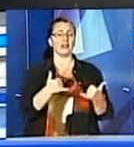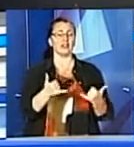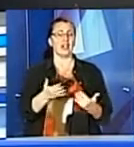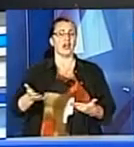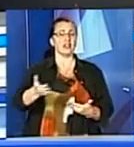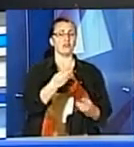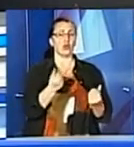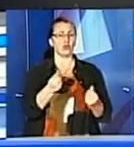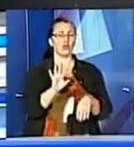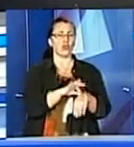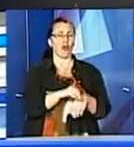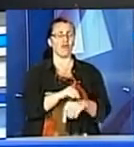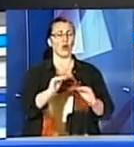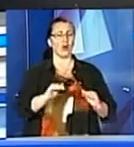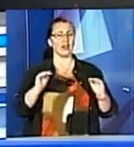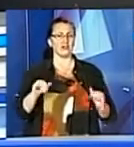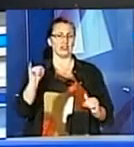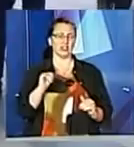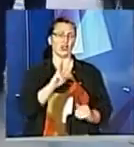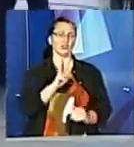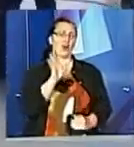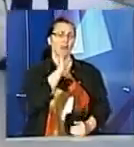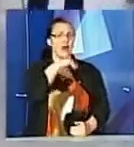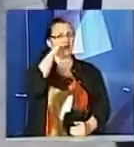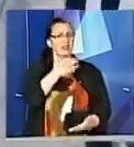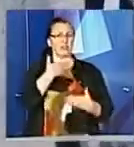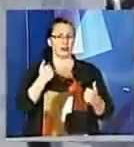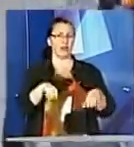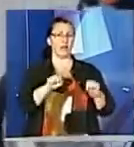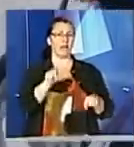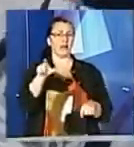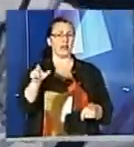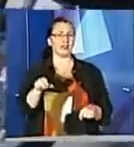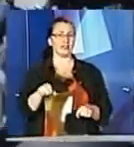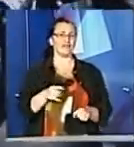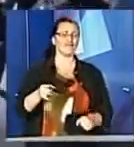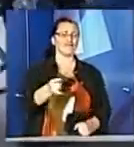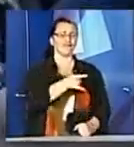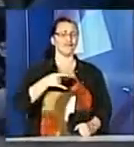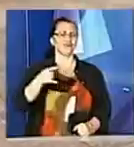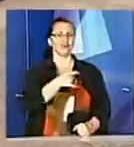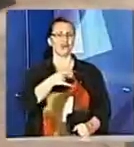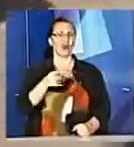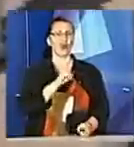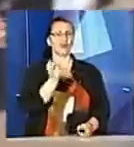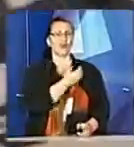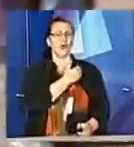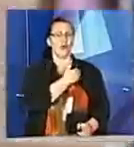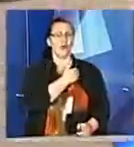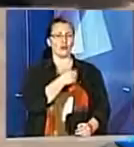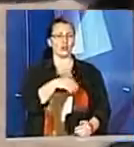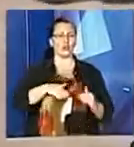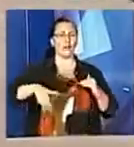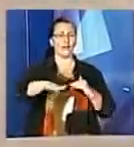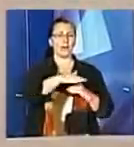хворим дітям та тим, хто позбавлений батьківського піклування. Байкери катали всіх охочих символічним маршрутом – площа перед оперним